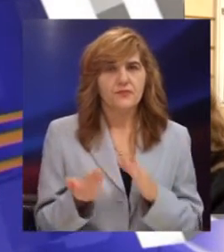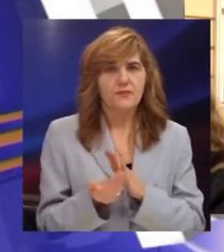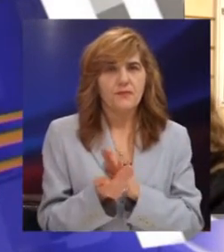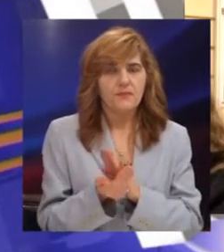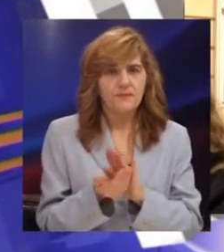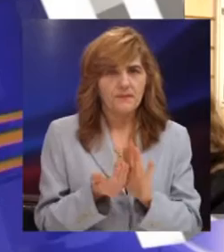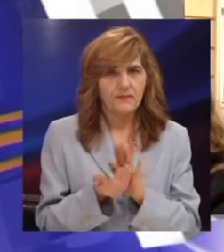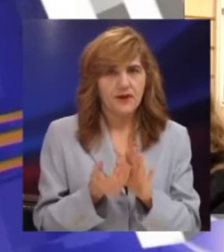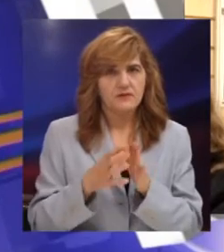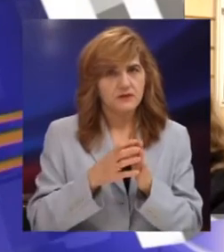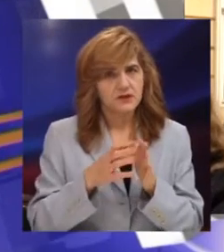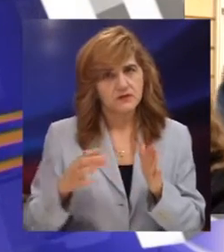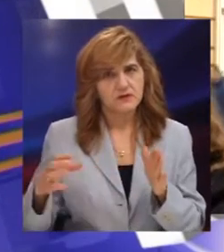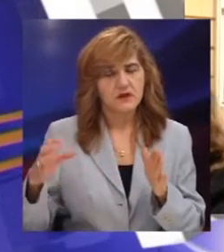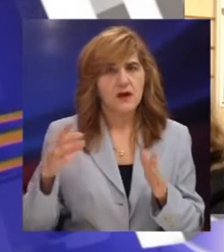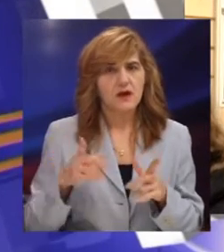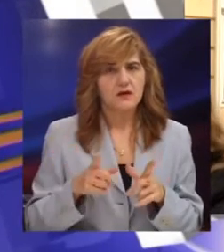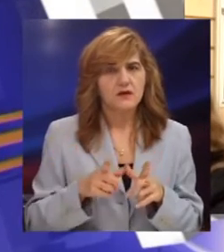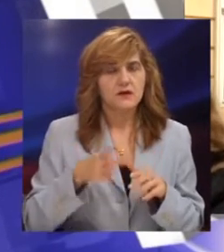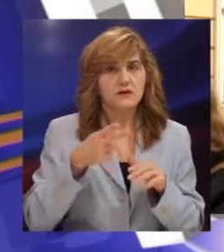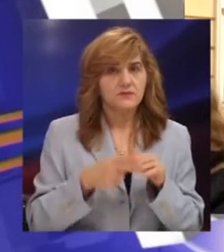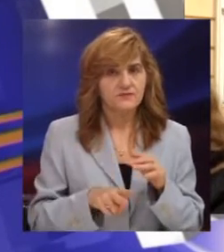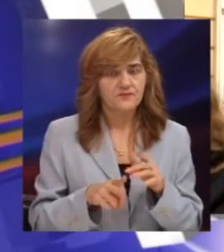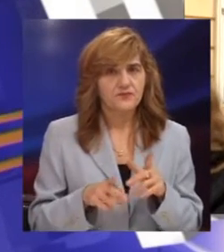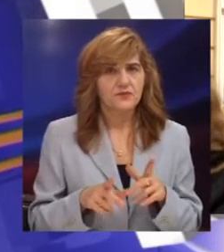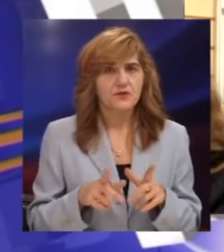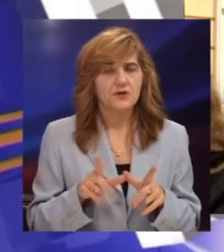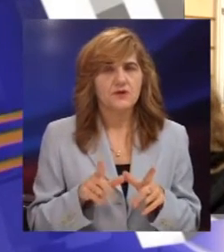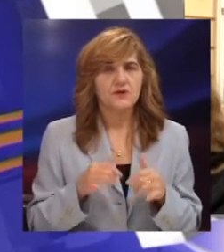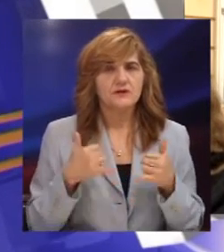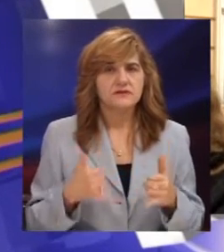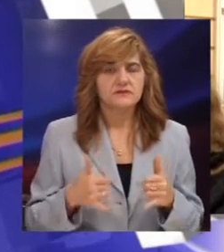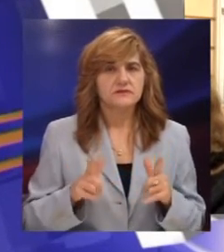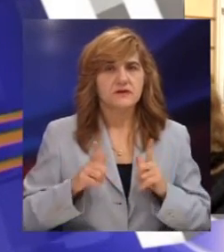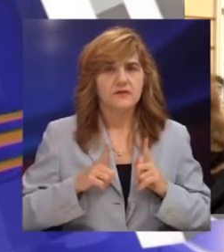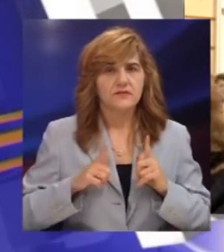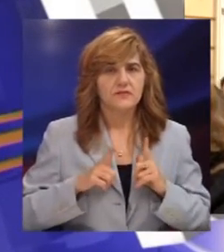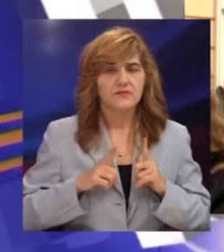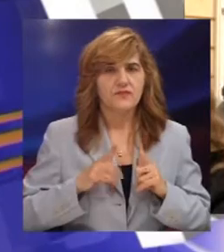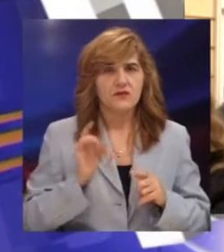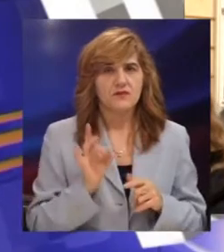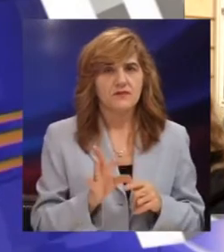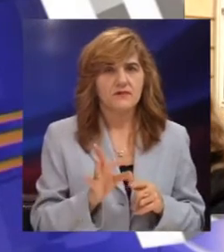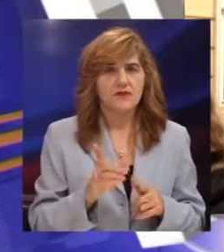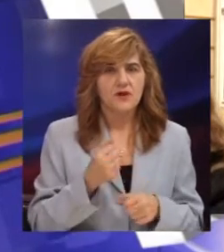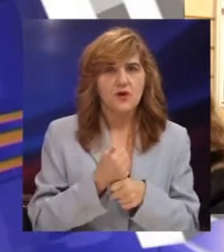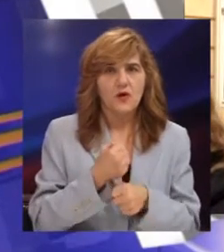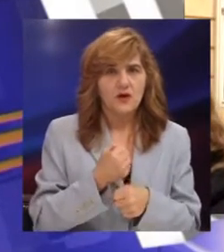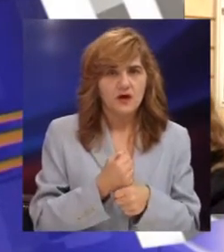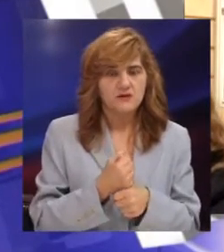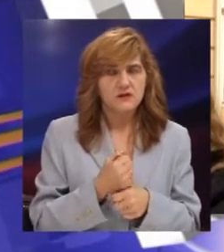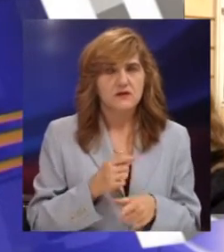preventivno pre svega za dalji ishod urađene i sad treba vrlo aktivno dalje